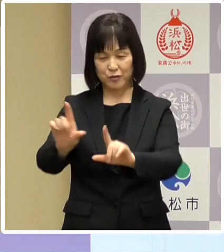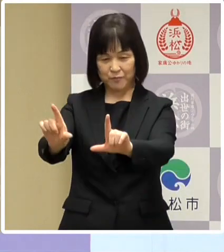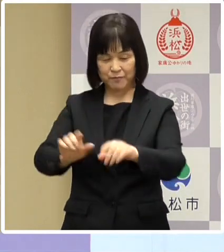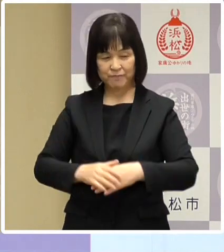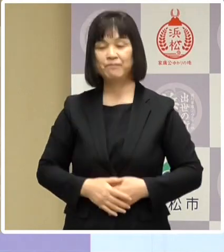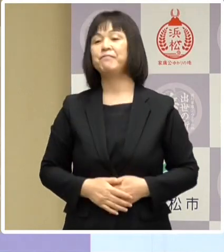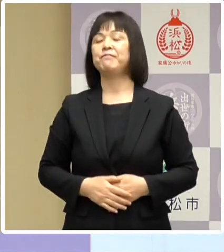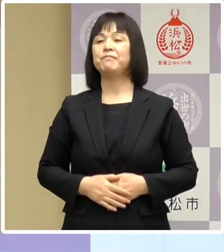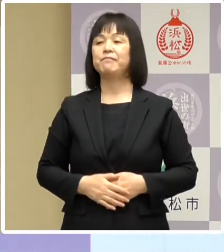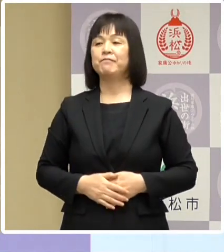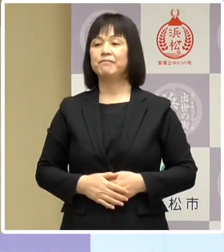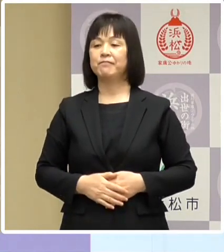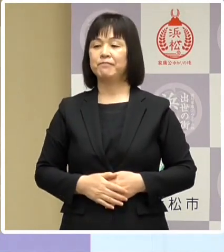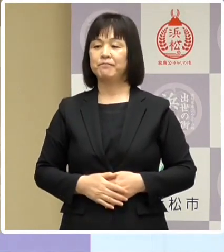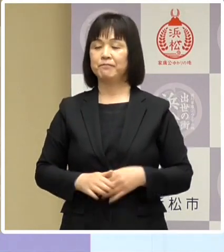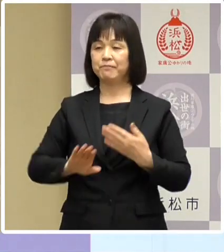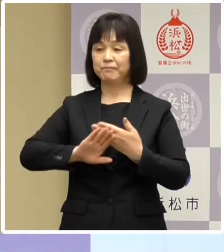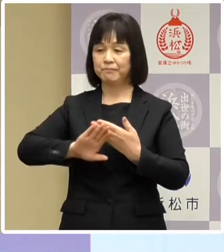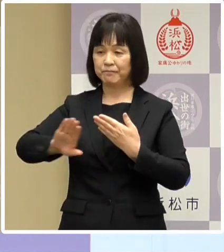ます。